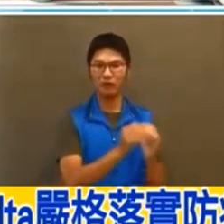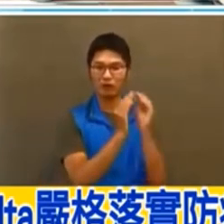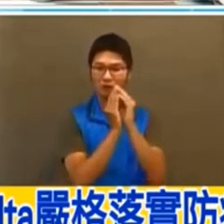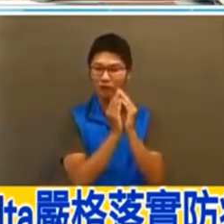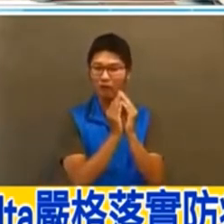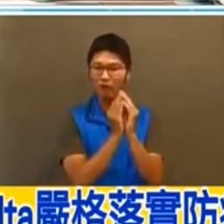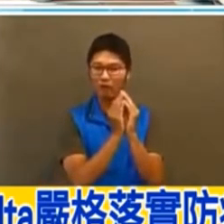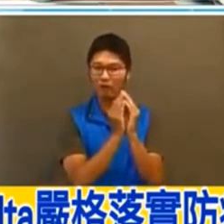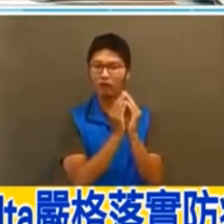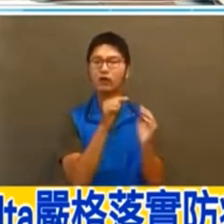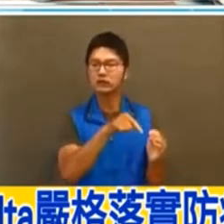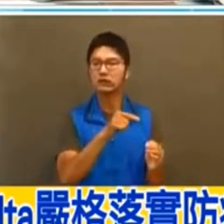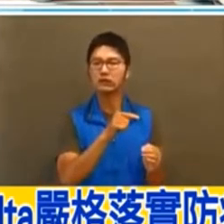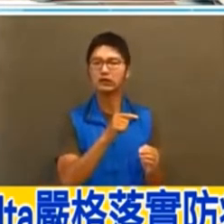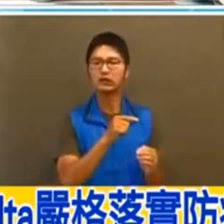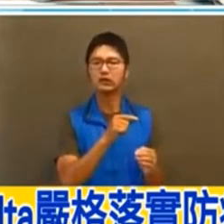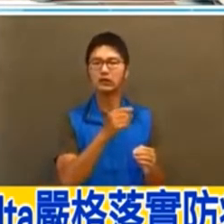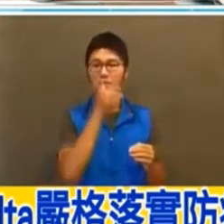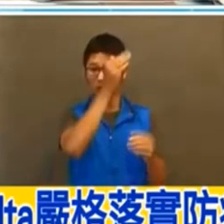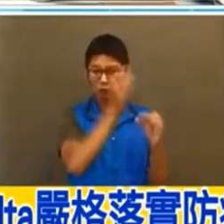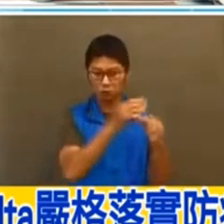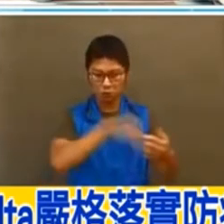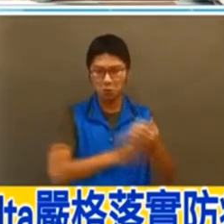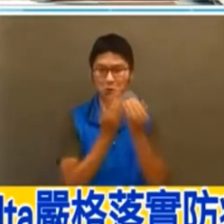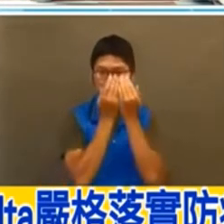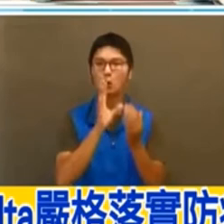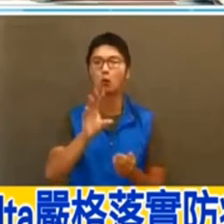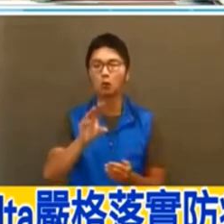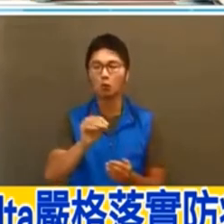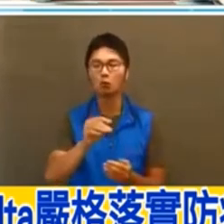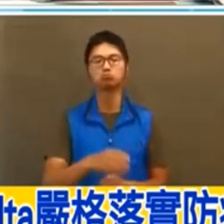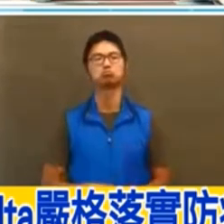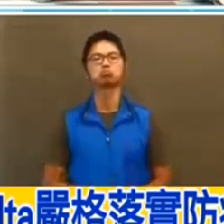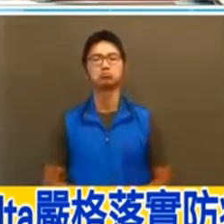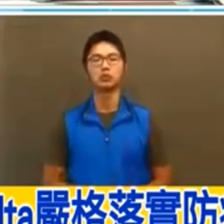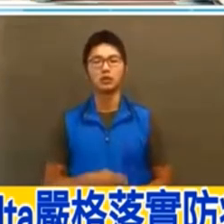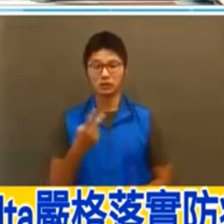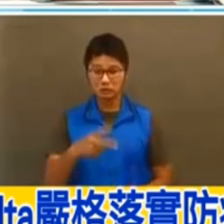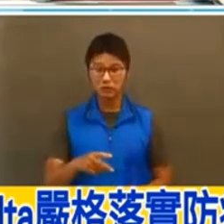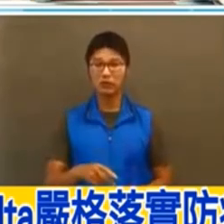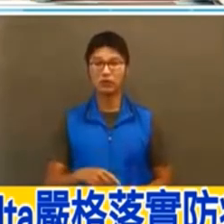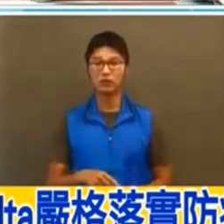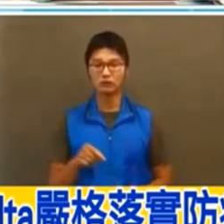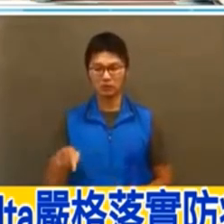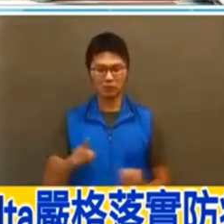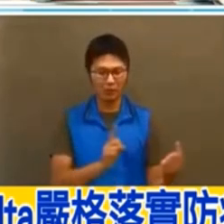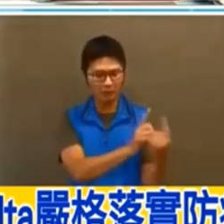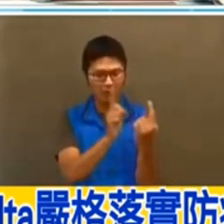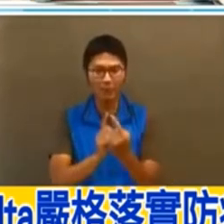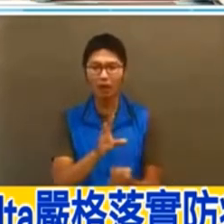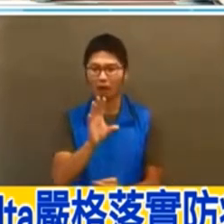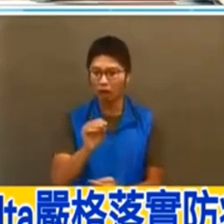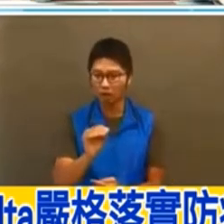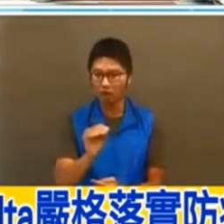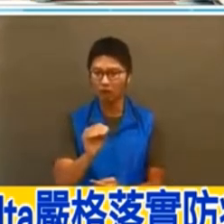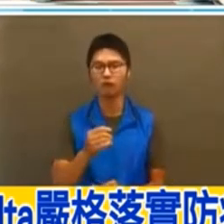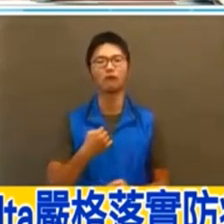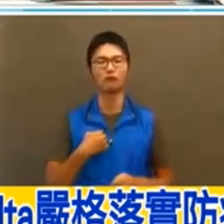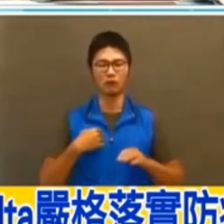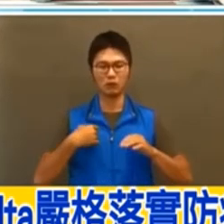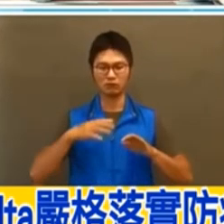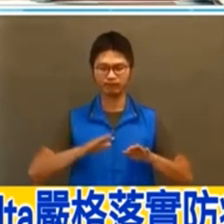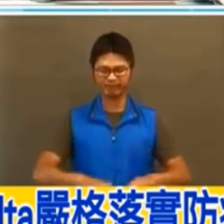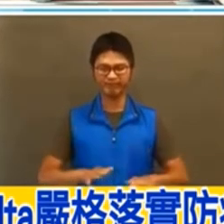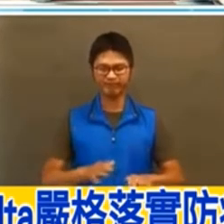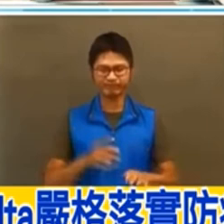个国高中，有没有他们在这里面有共同的职机，这个部分我们都一直在